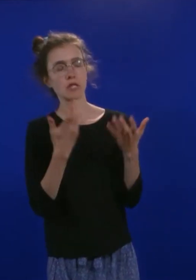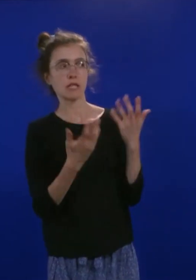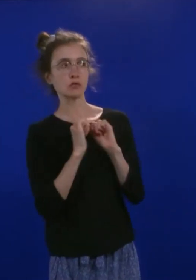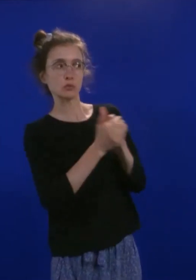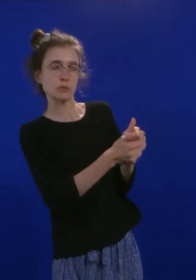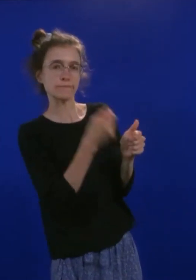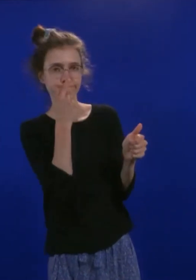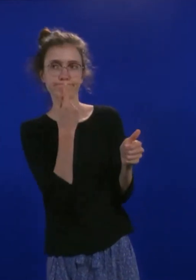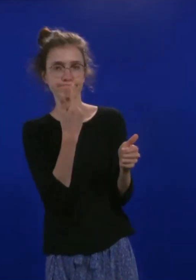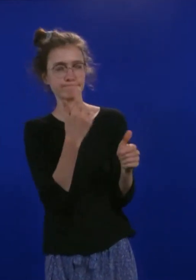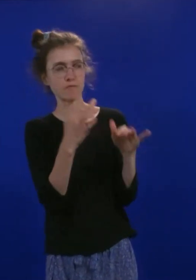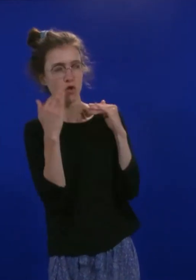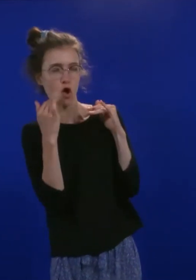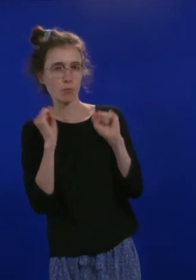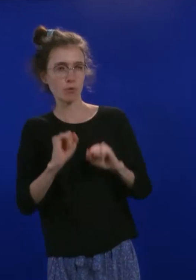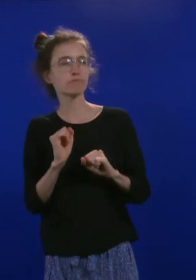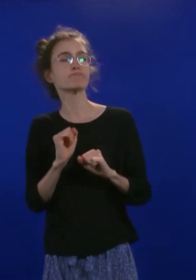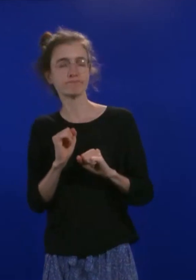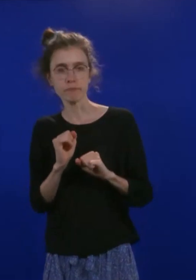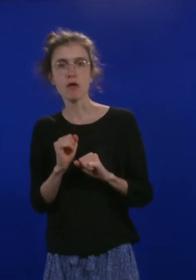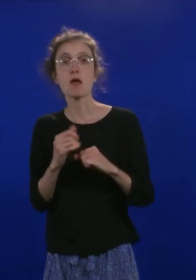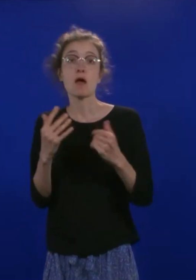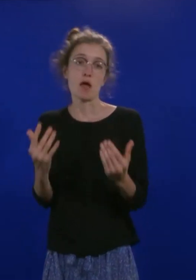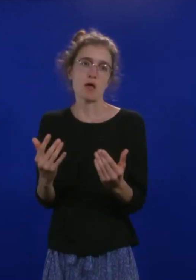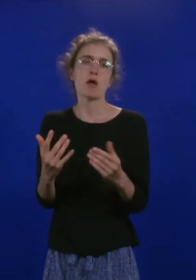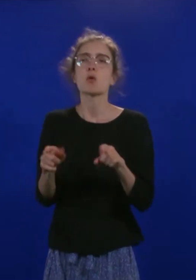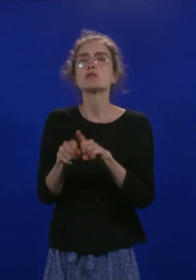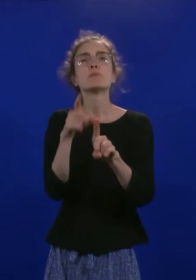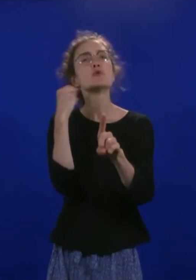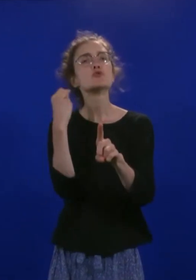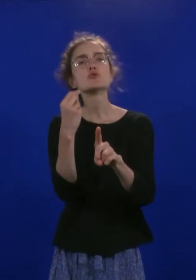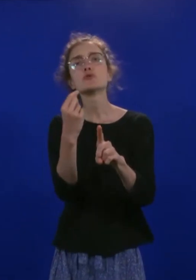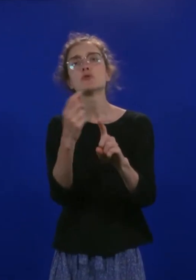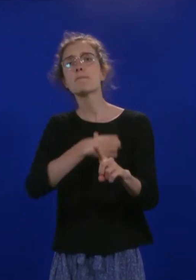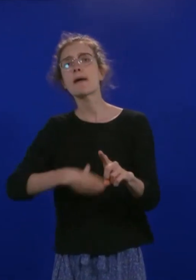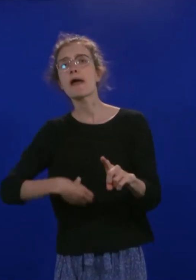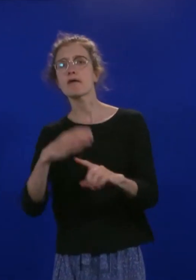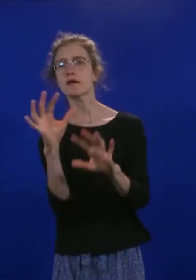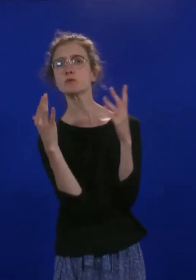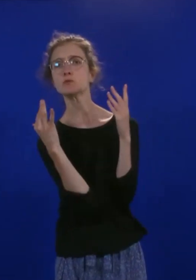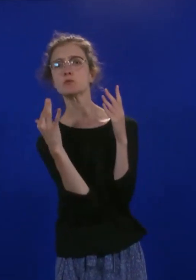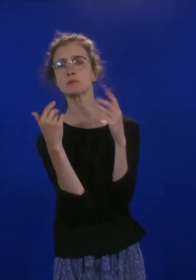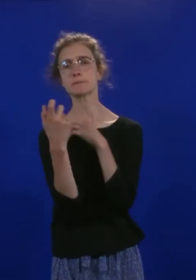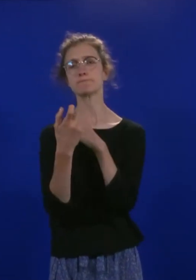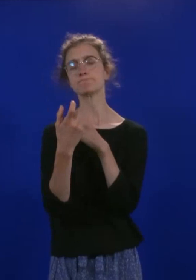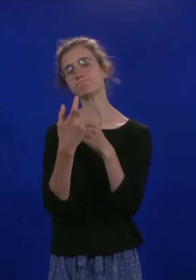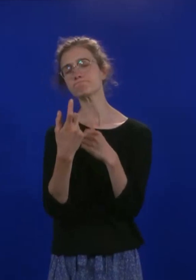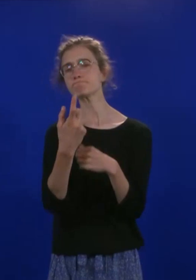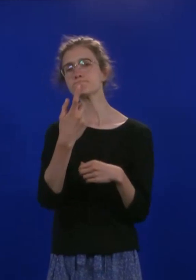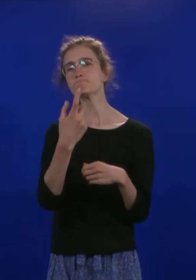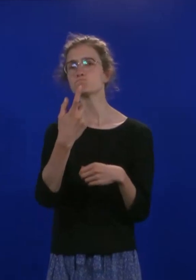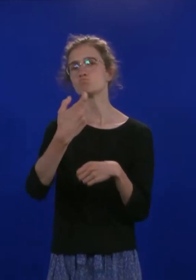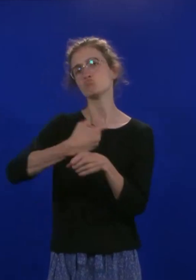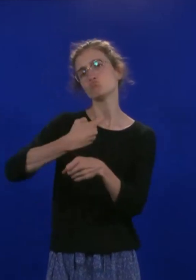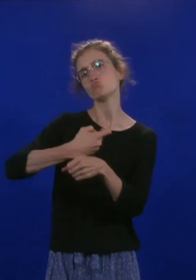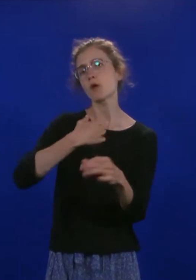Vertou, j'entends votre propos sur la question de la dégradation des indicateurs, votre attention sur le budget de fonctionnement que vous nous